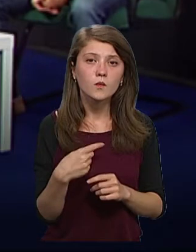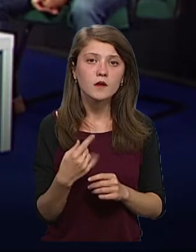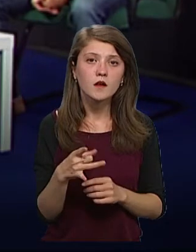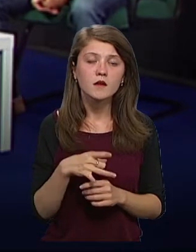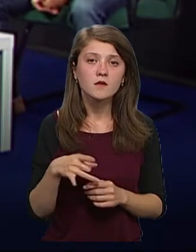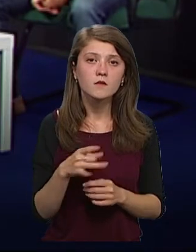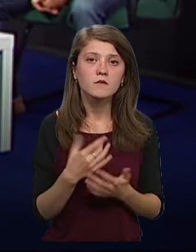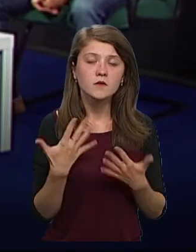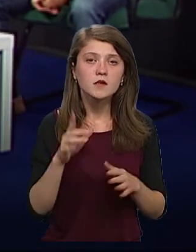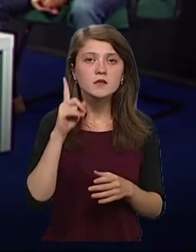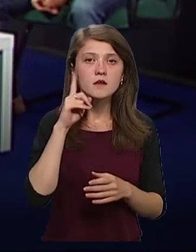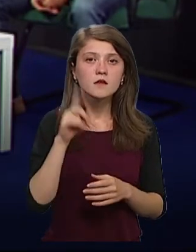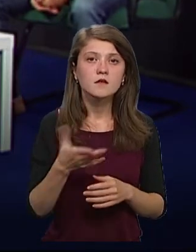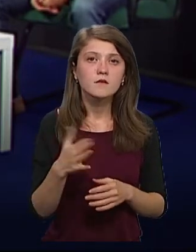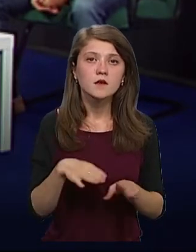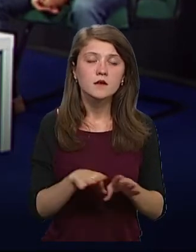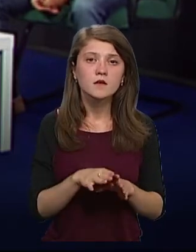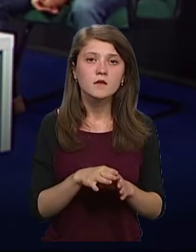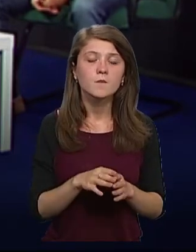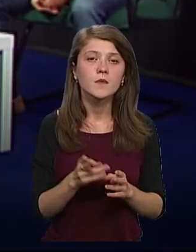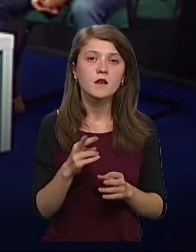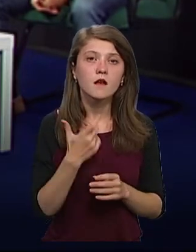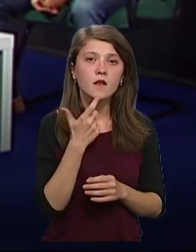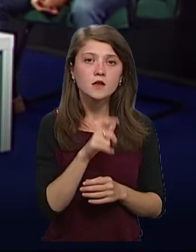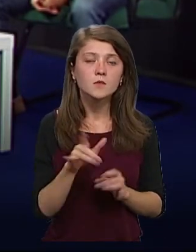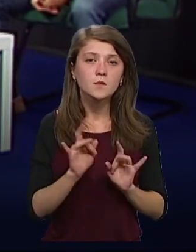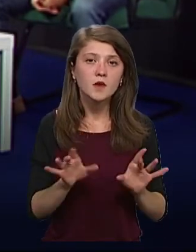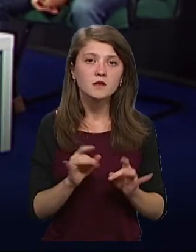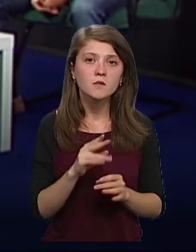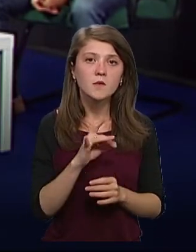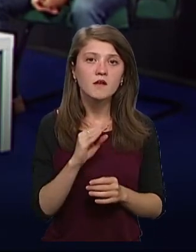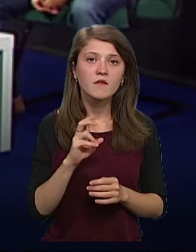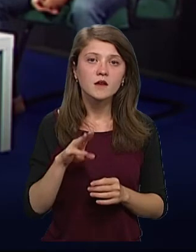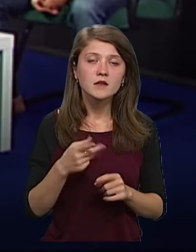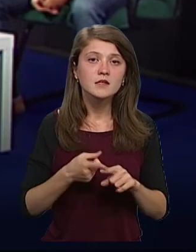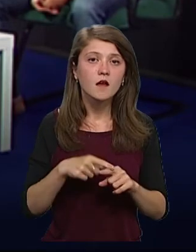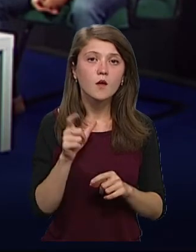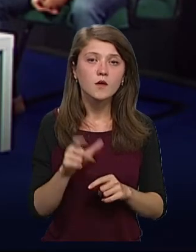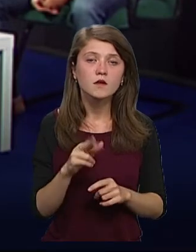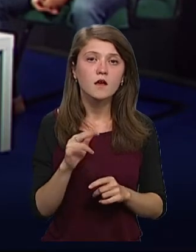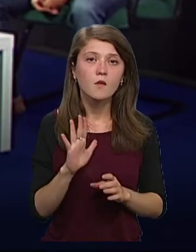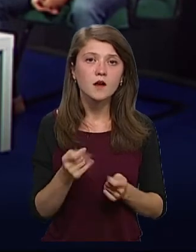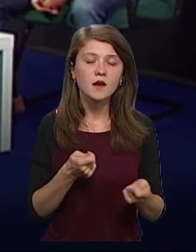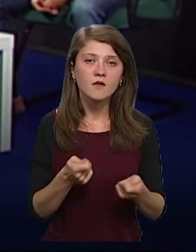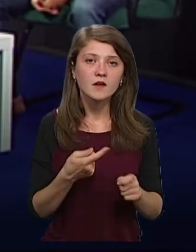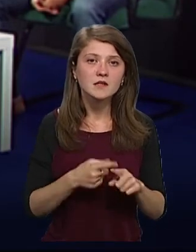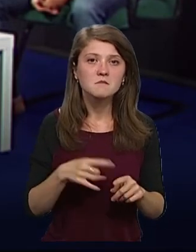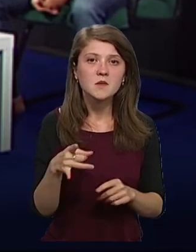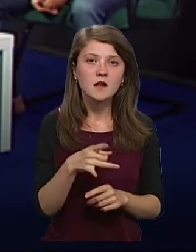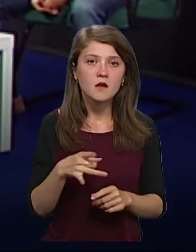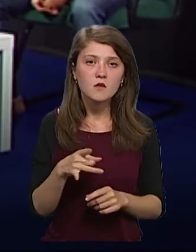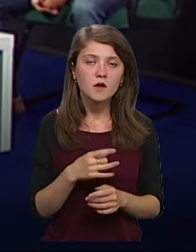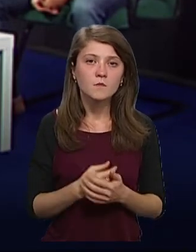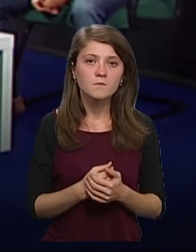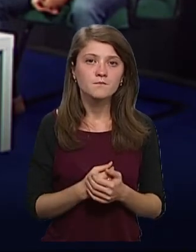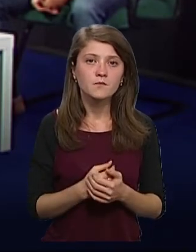котрі мають... Я думаю, мають... вже знають, але давайте все-таки для глядачів пояснимо, що префект – це людина, яка буде от керувати цими районами, про які ми говоримо. Та? І ще буде обласний, який буде